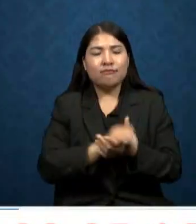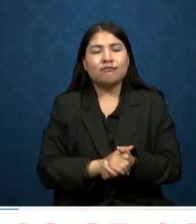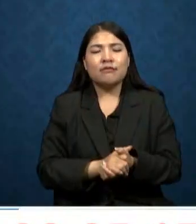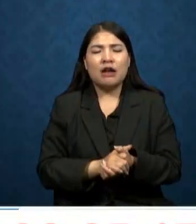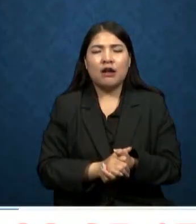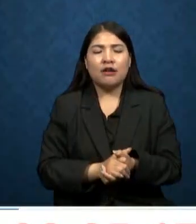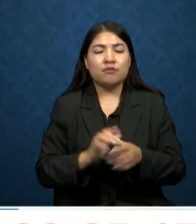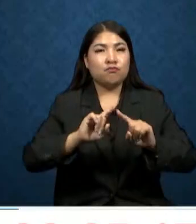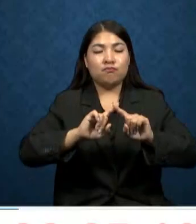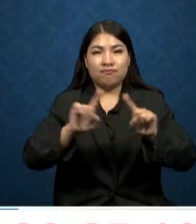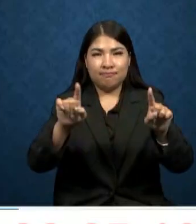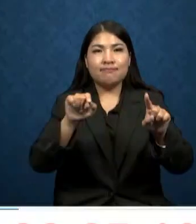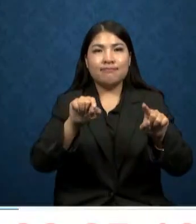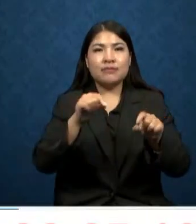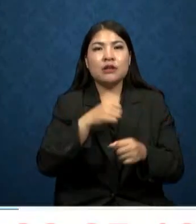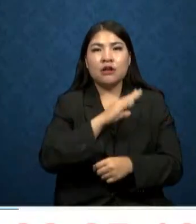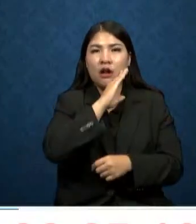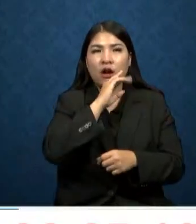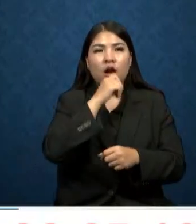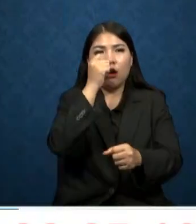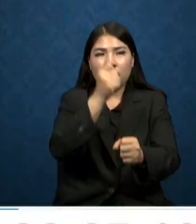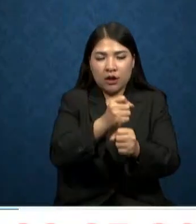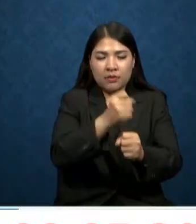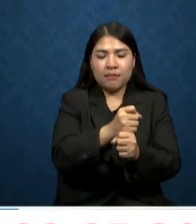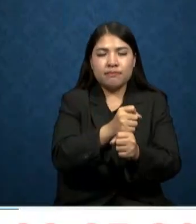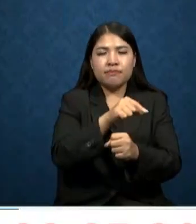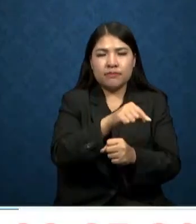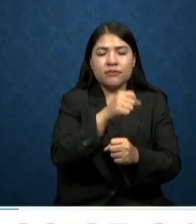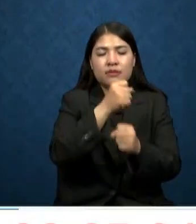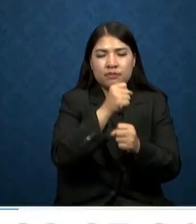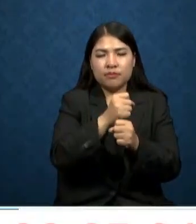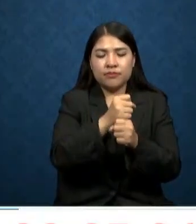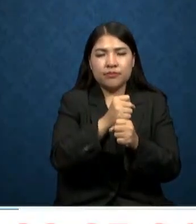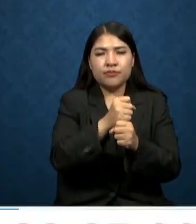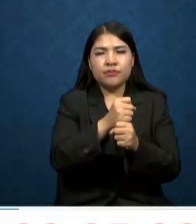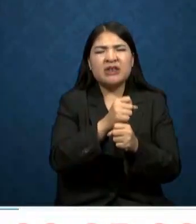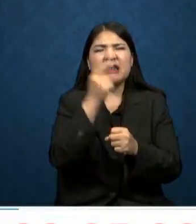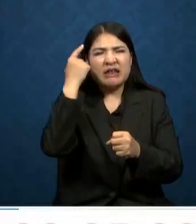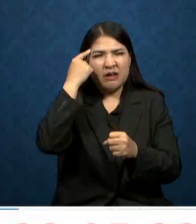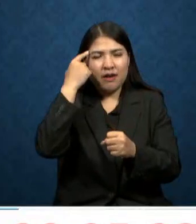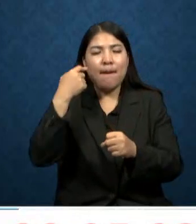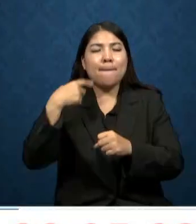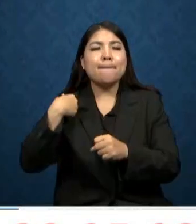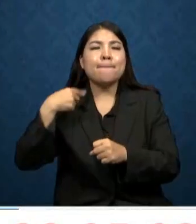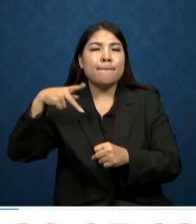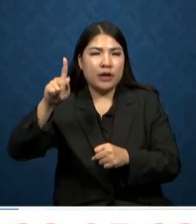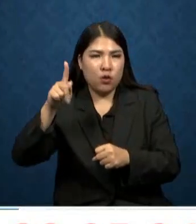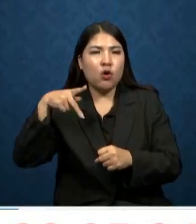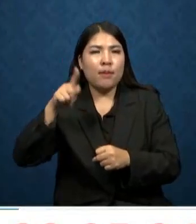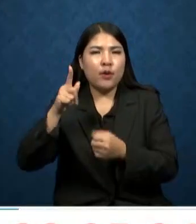ว่าสามารถทำเรื่องนี้ให้เกิดขึ้นได้มันจะเป็นประโยชน์ในเรื่องของความโปร่ง